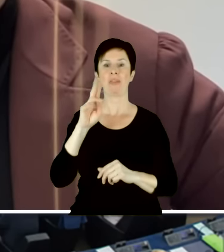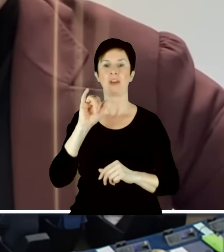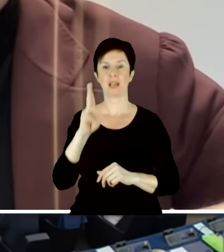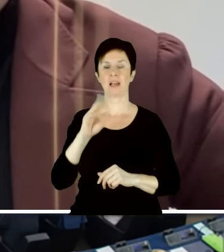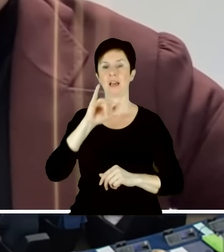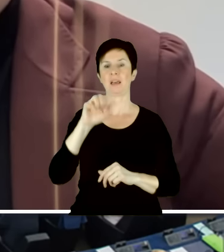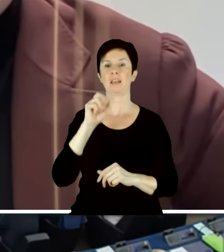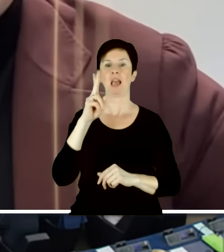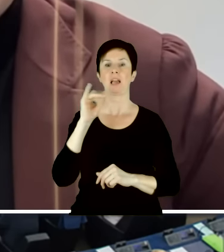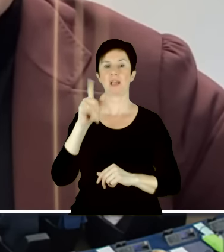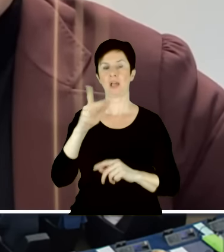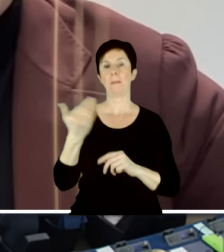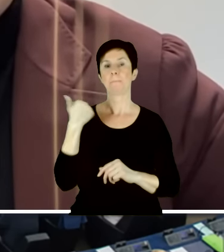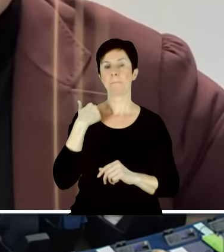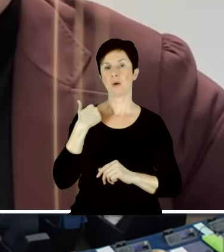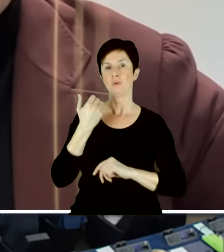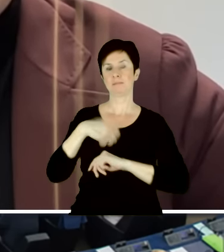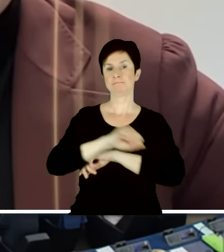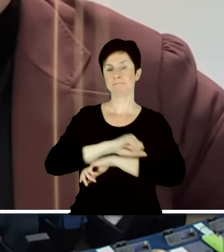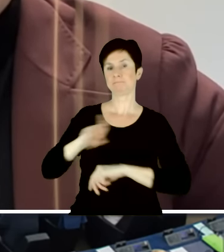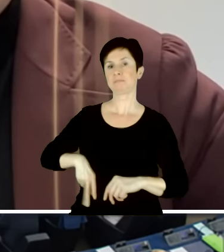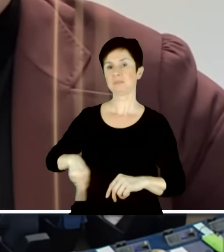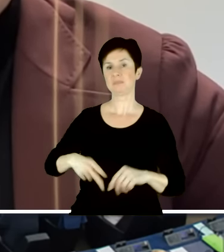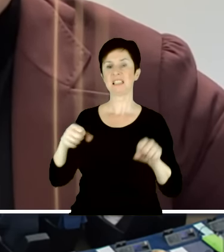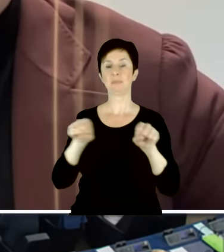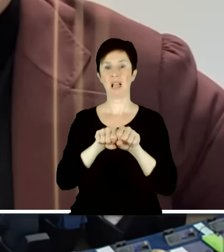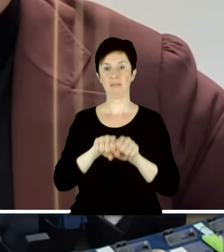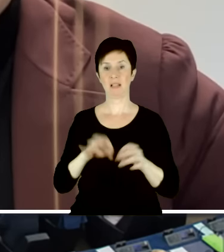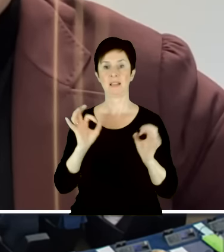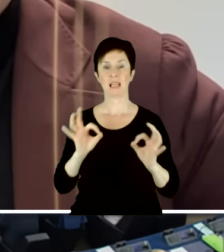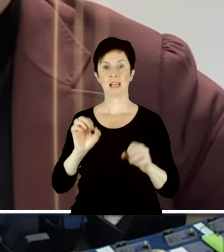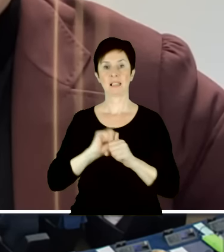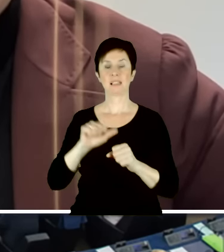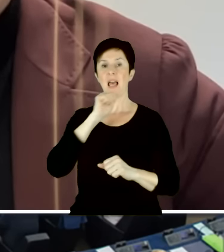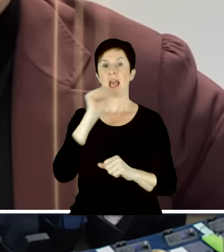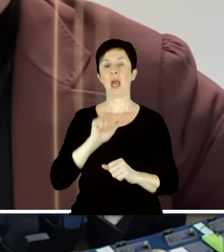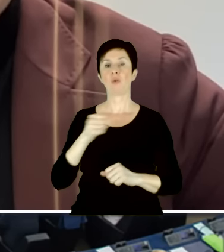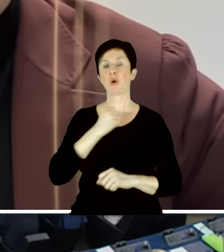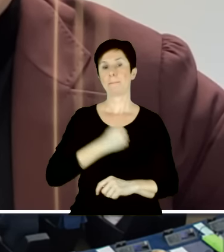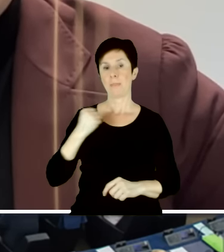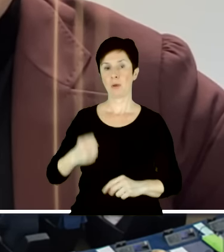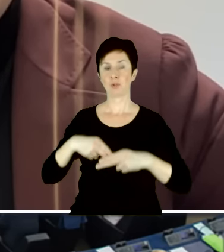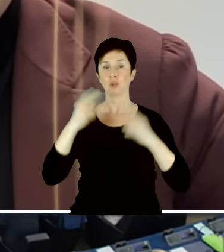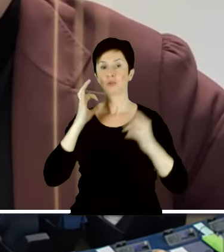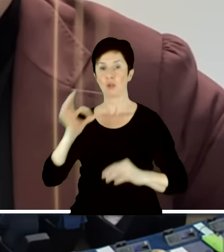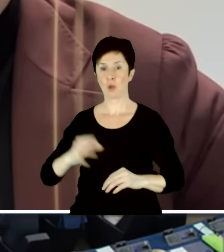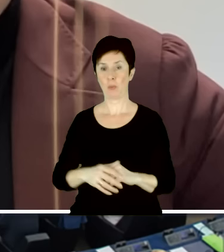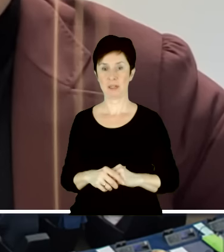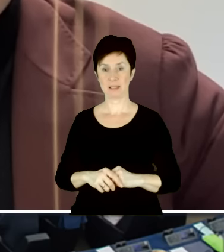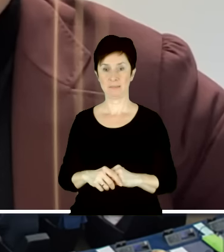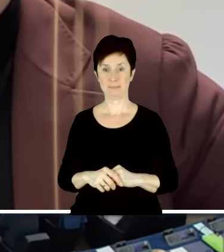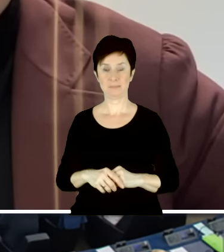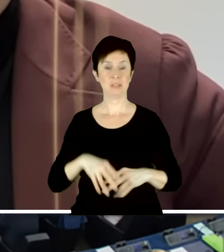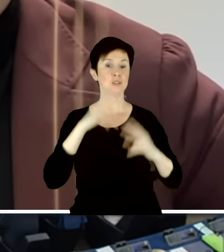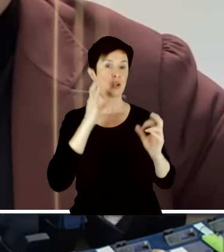były wiceminister sprawiedliwości, obecnie europoseł. Dzień dobry, panie ministrze. Dzień dobry panu i dzień